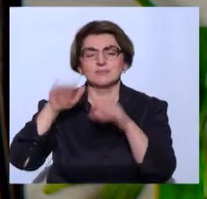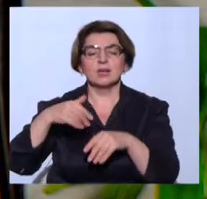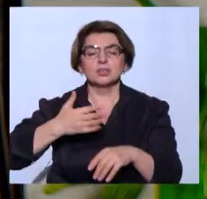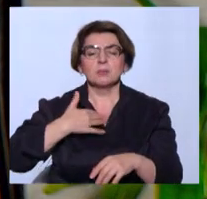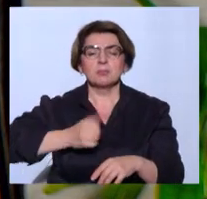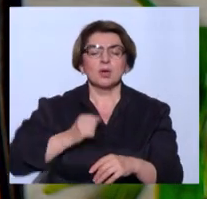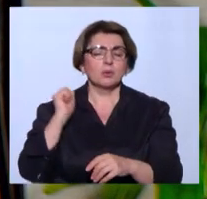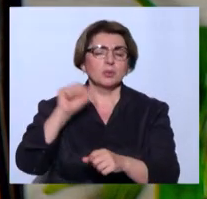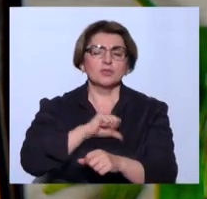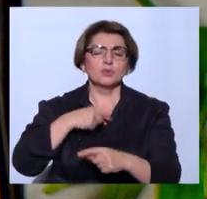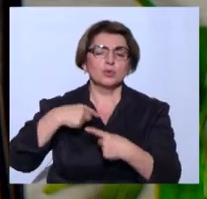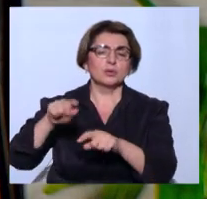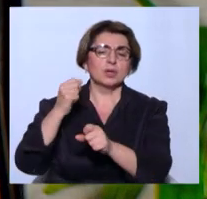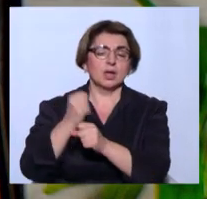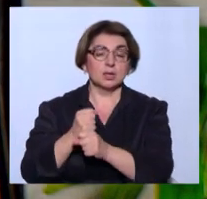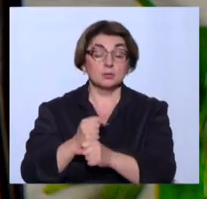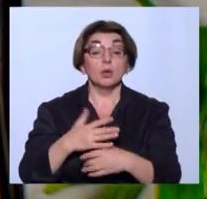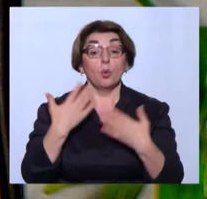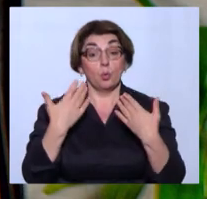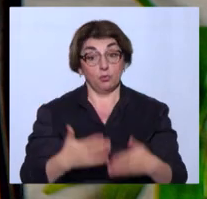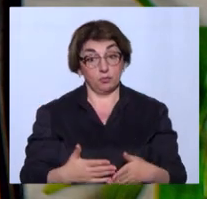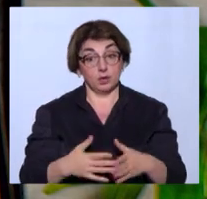მიანდეს. დადგა არჩევნების დღე.